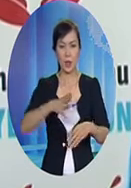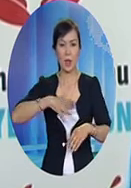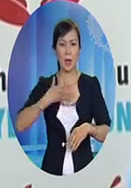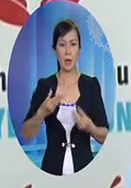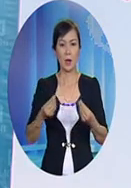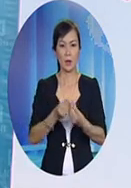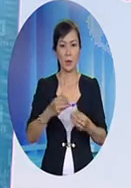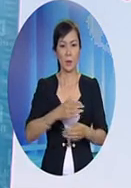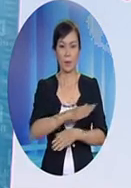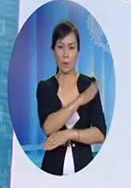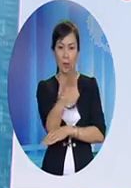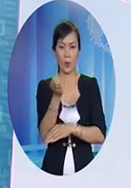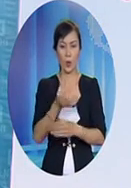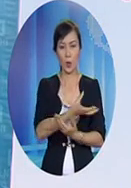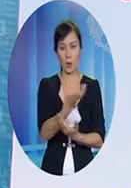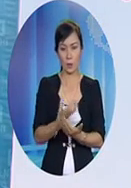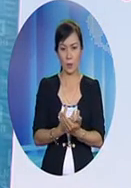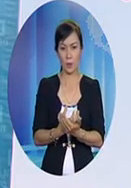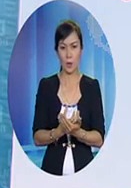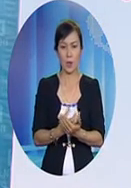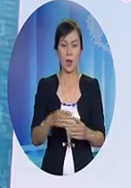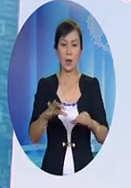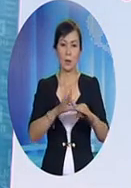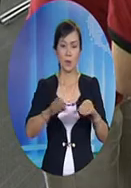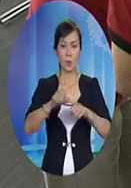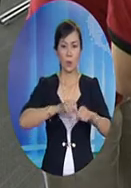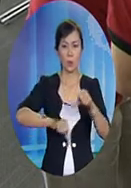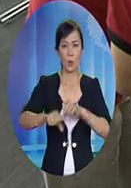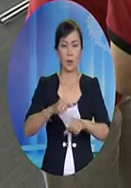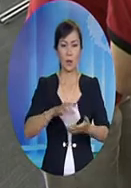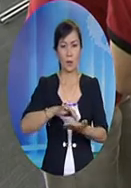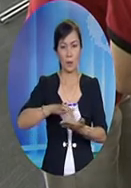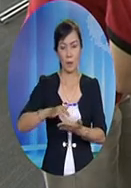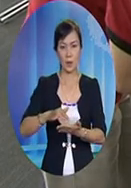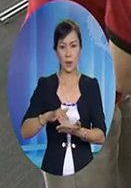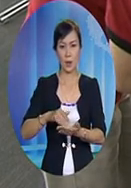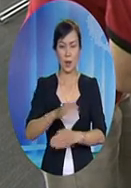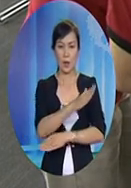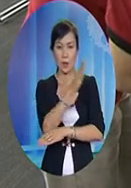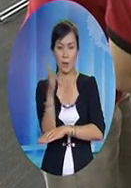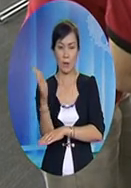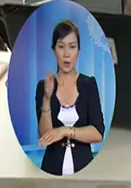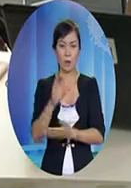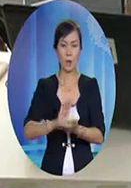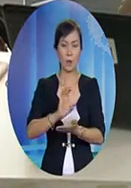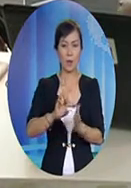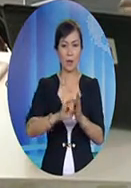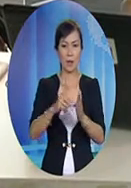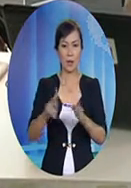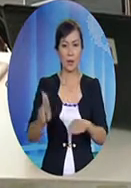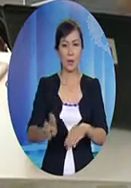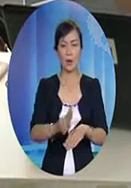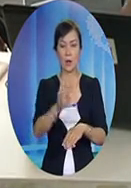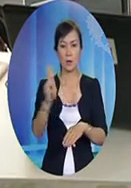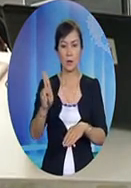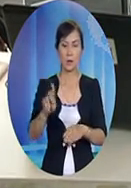phát triển của cộng đồng. Nahi Việt Nam là công ty hoạt động trong lĩnh vực công nghệ thông tin, chuyên phát triển, khai thác và cung cấp các giải pháp ứng dụng công nghệ tiên